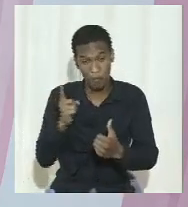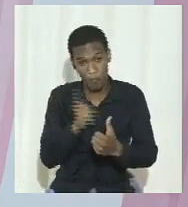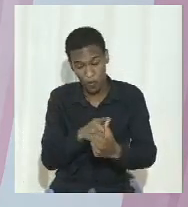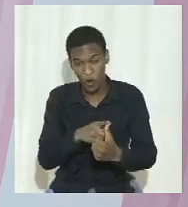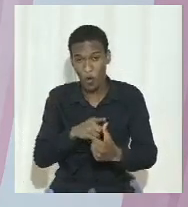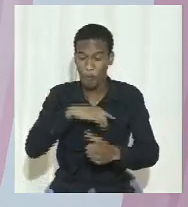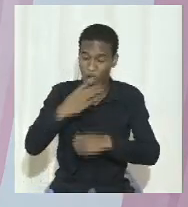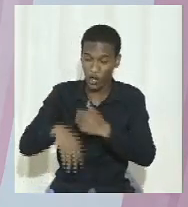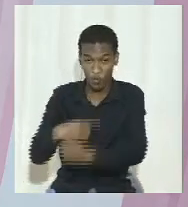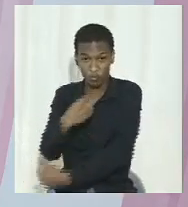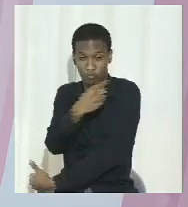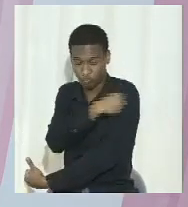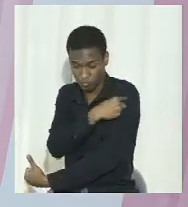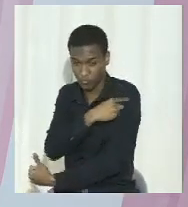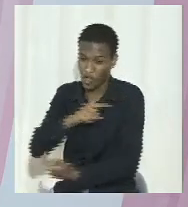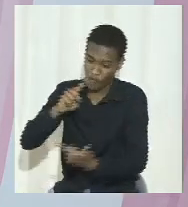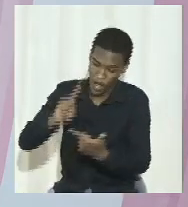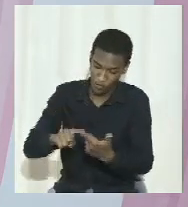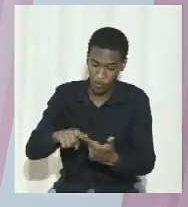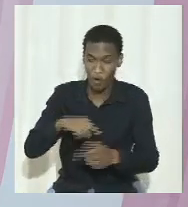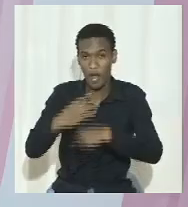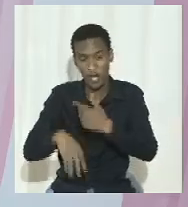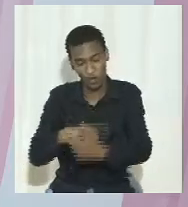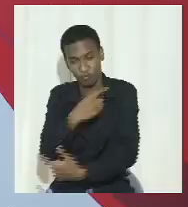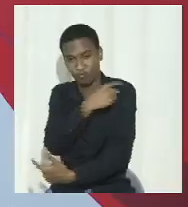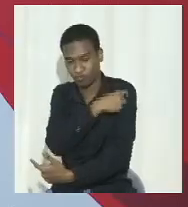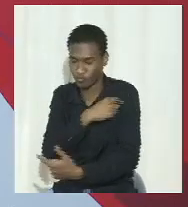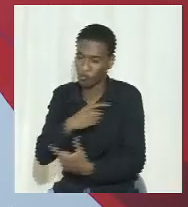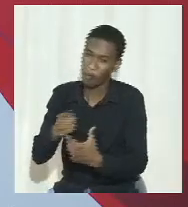fanelanelana eo amin'ny 8 ka hatramin'ny 20 herinandro eo.